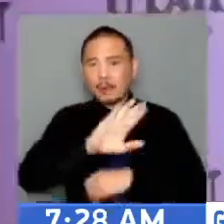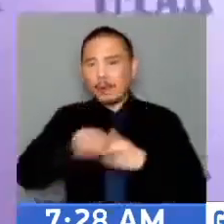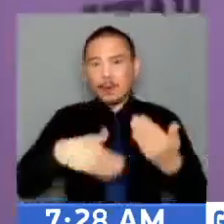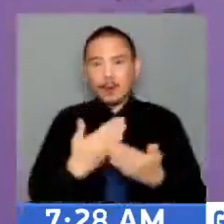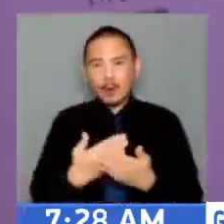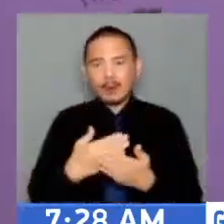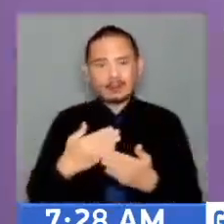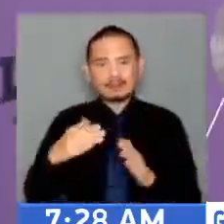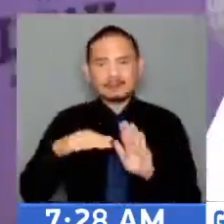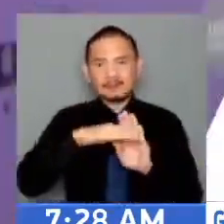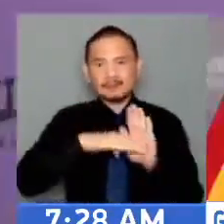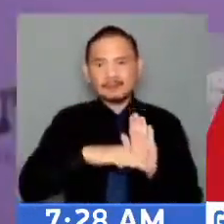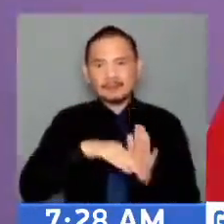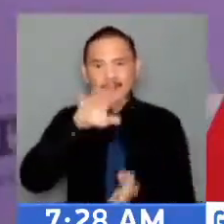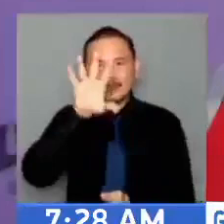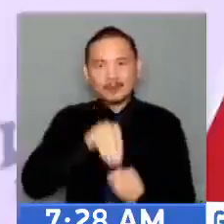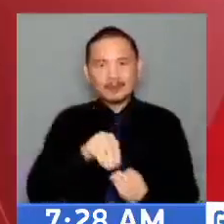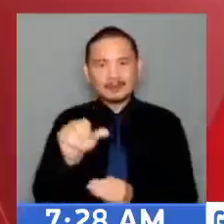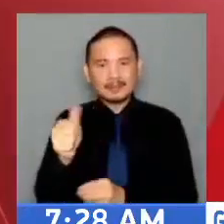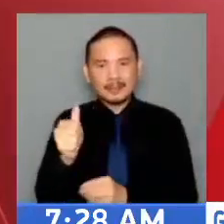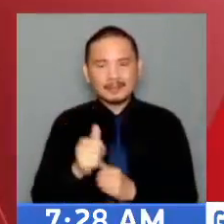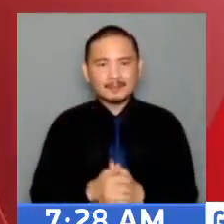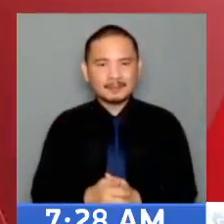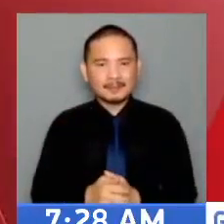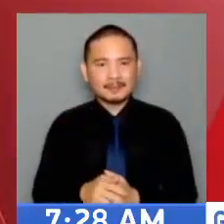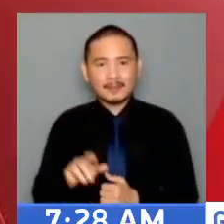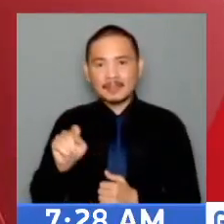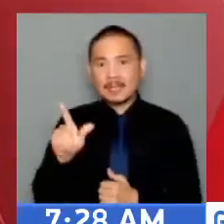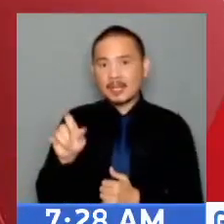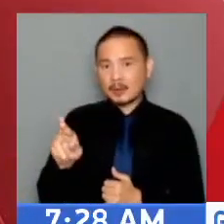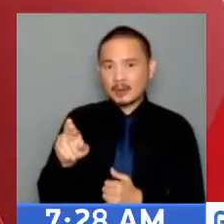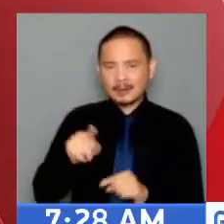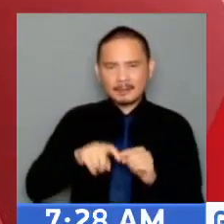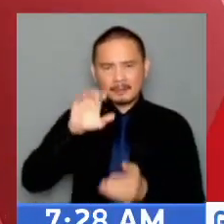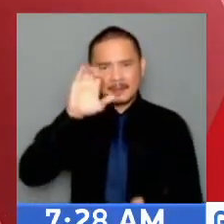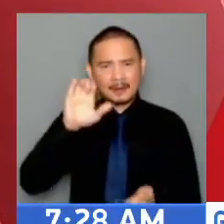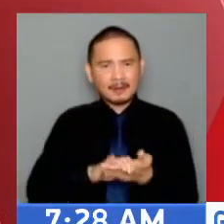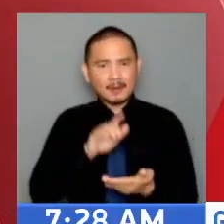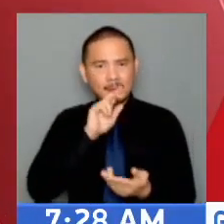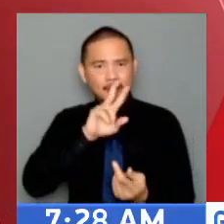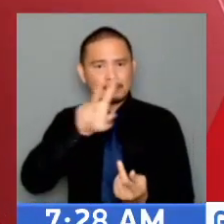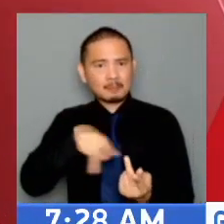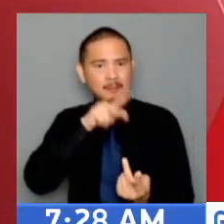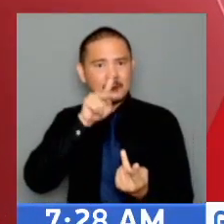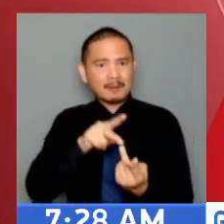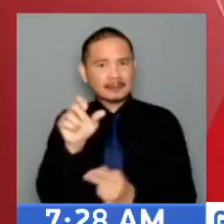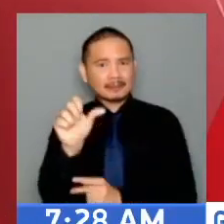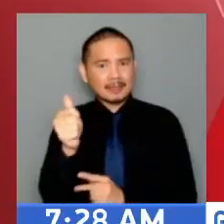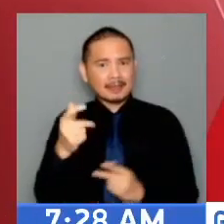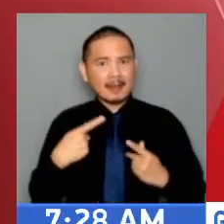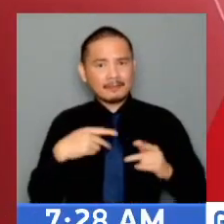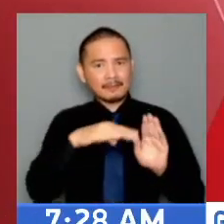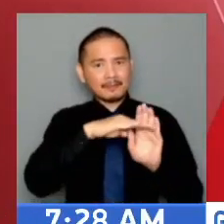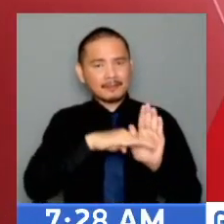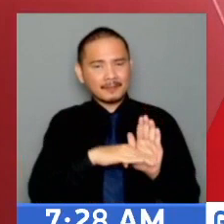Hindi naman makapaniwala ang singer-songwriter sa kanyang Perfect 10. At may surpresa rin si Taylor